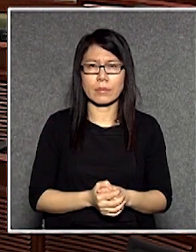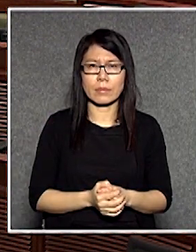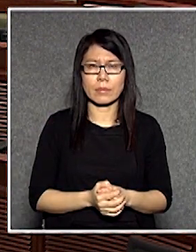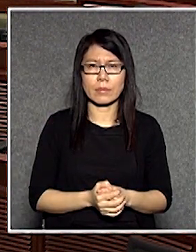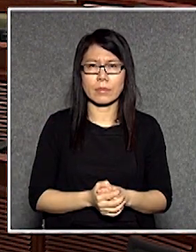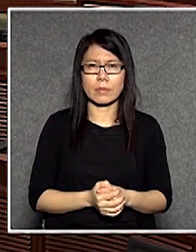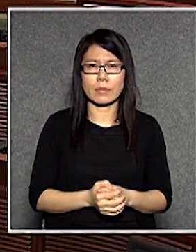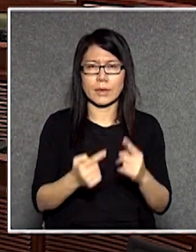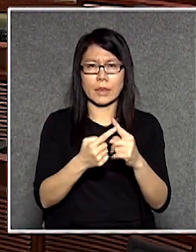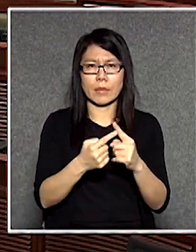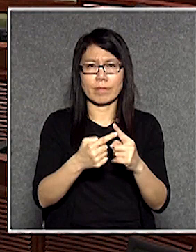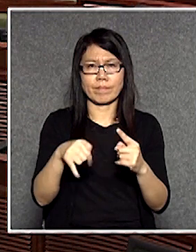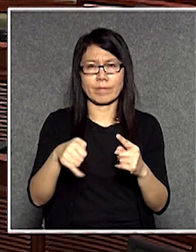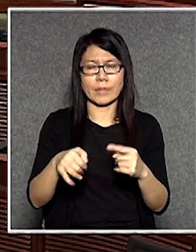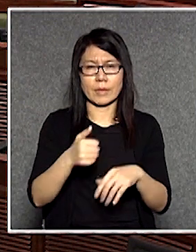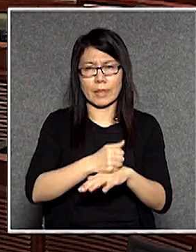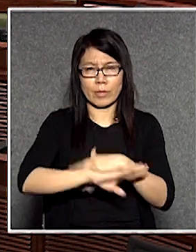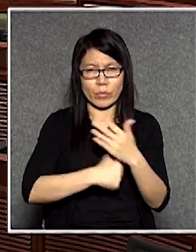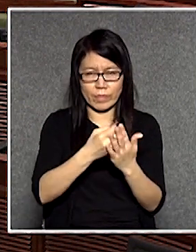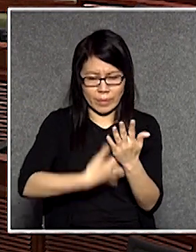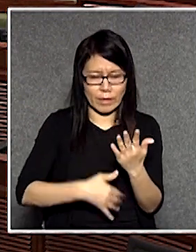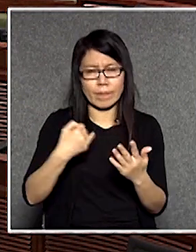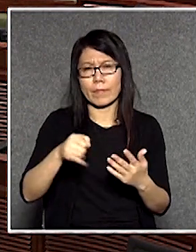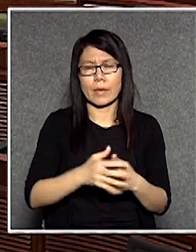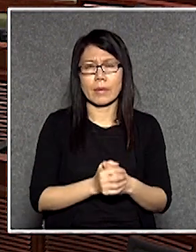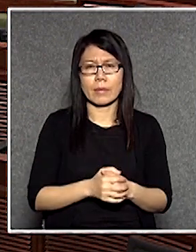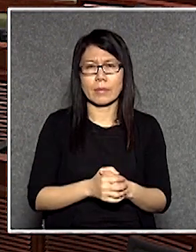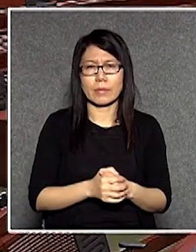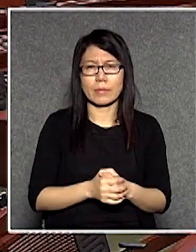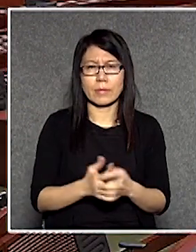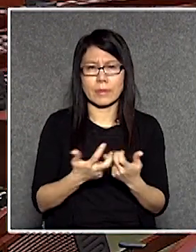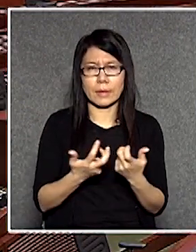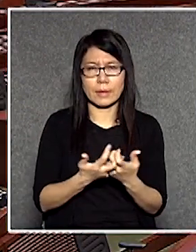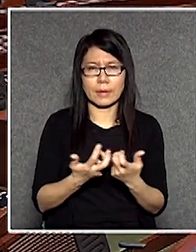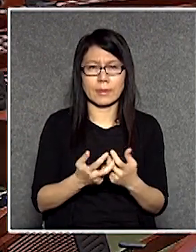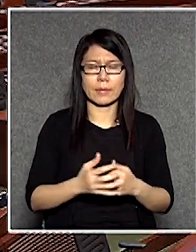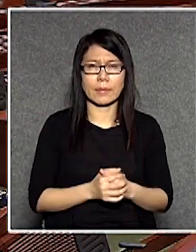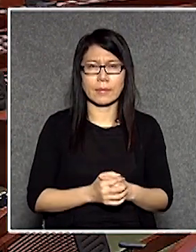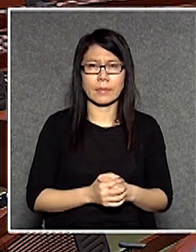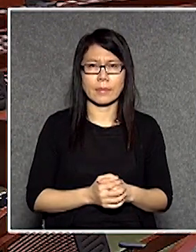人数是不符合基本法的规定，是不够一半。